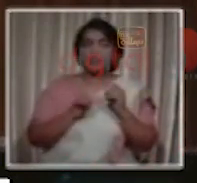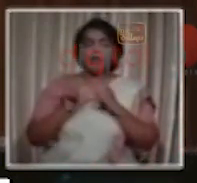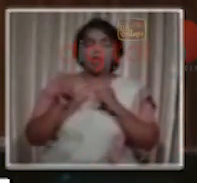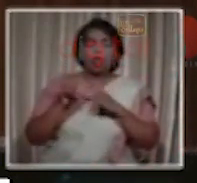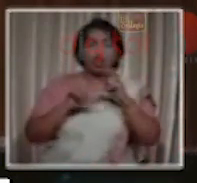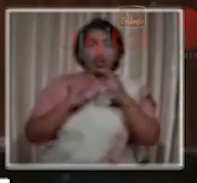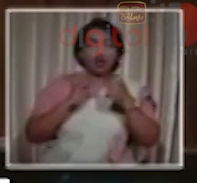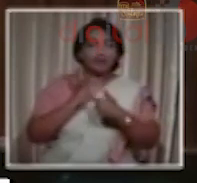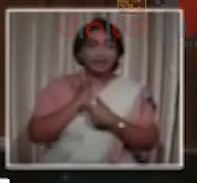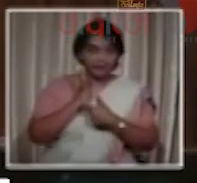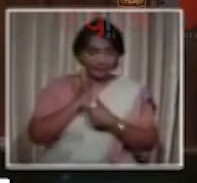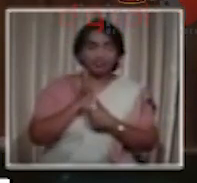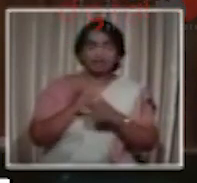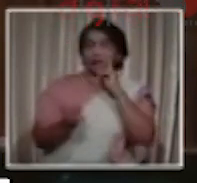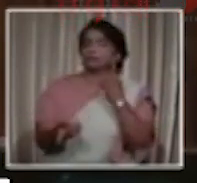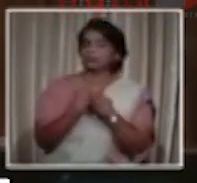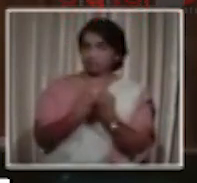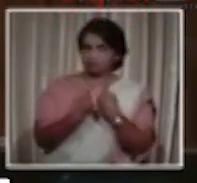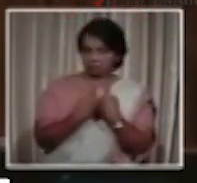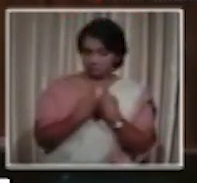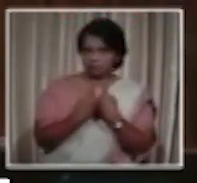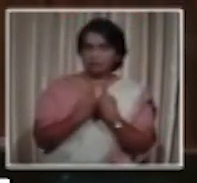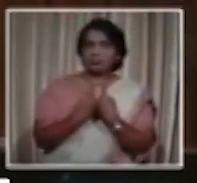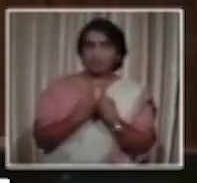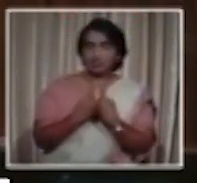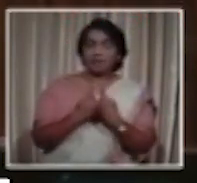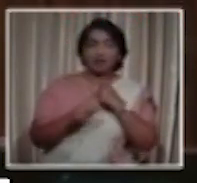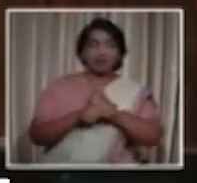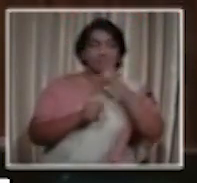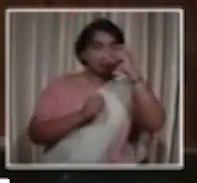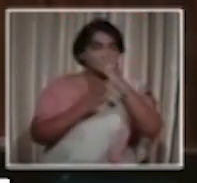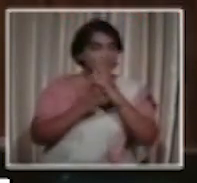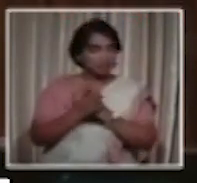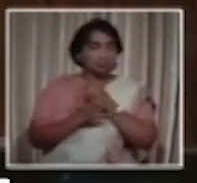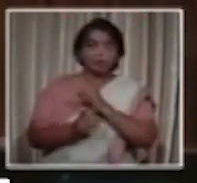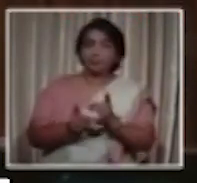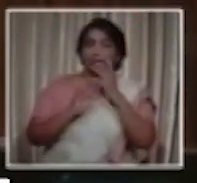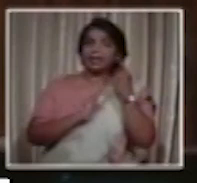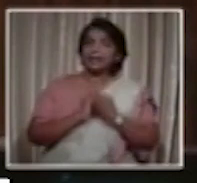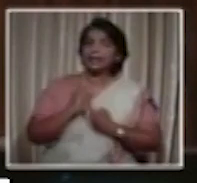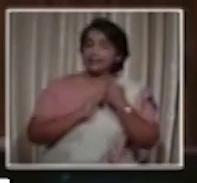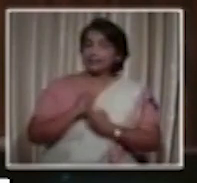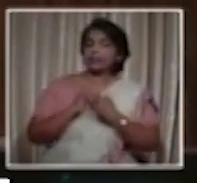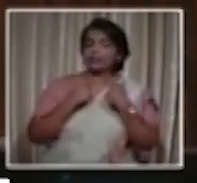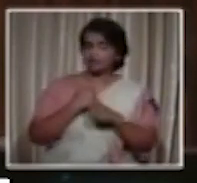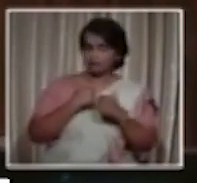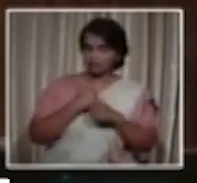විගණකාධිපතිවරයාගේ අධීක්ෂණයට යටත් කිරීම සඳහා ආණ්ඩුකම ව්‍යවස්ථාව සහ ඊට අදාළ නීති සංශෝධනය කිරීම